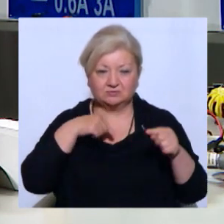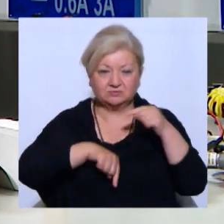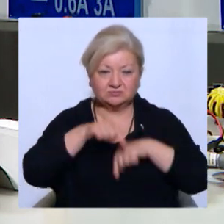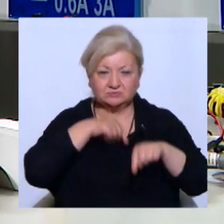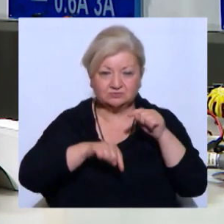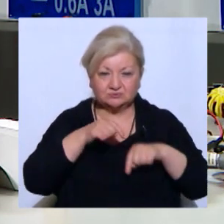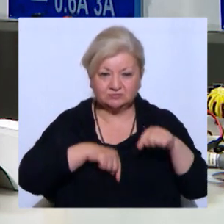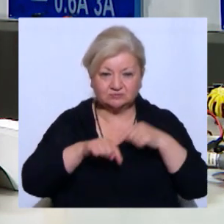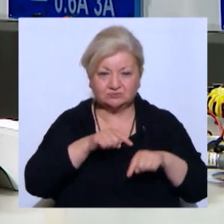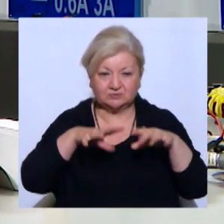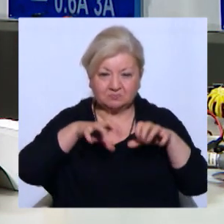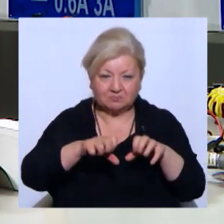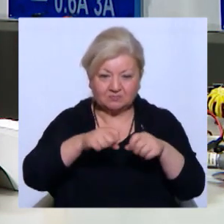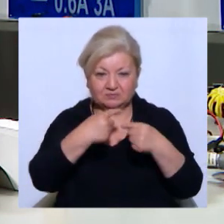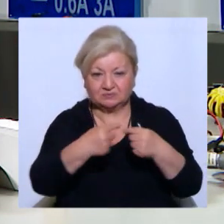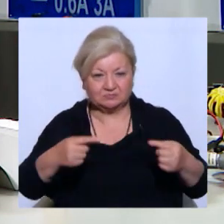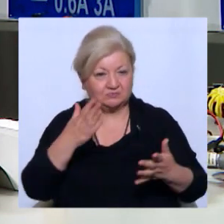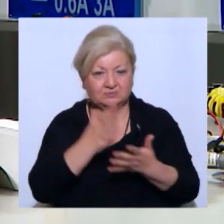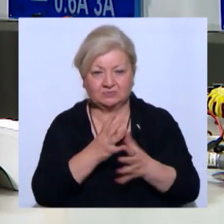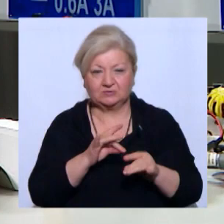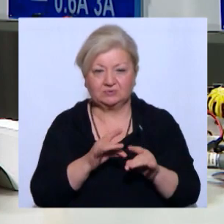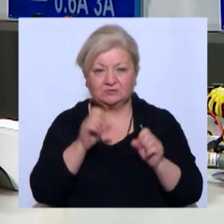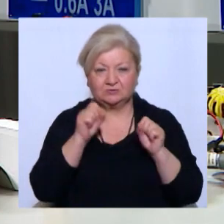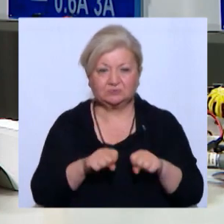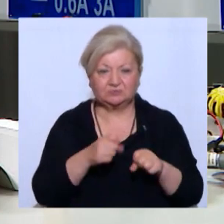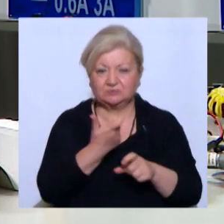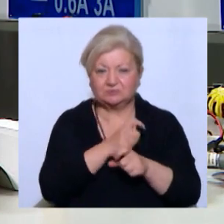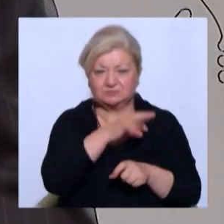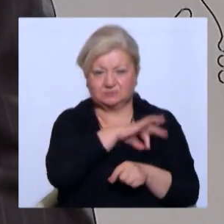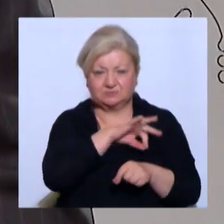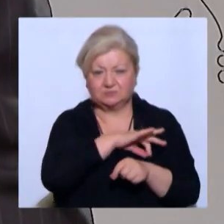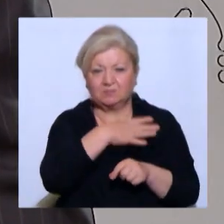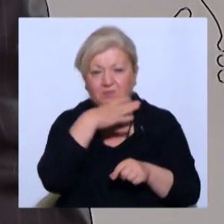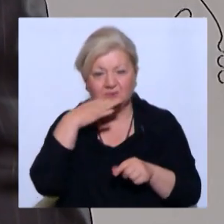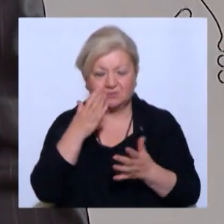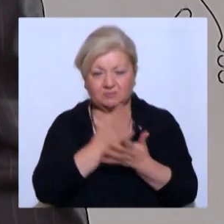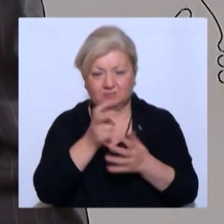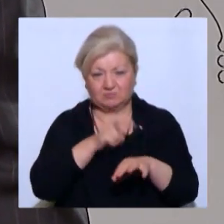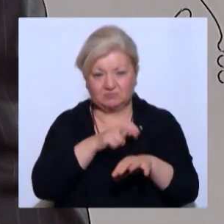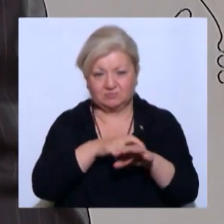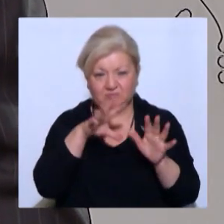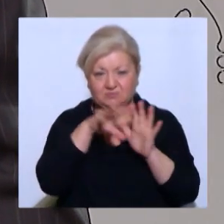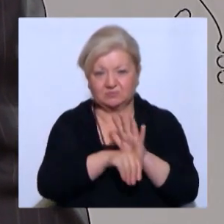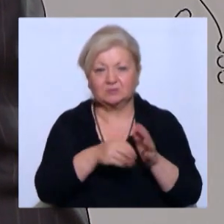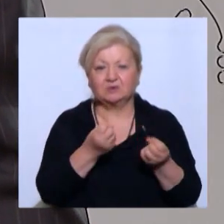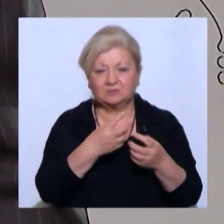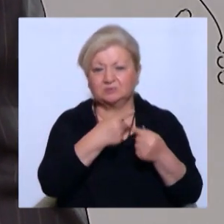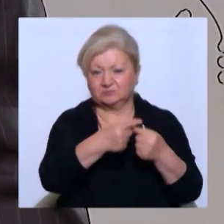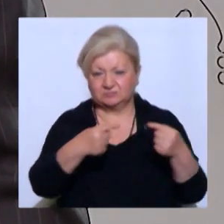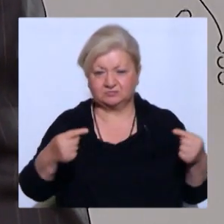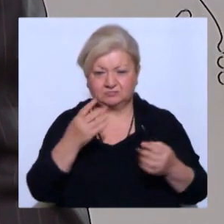მასაჟი, აგრეთვე ის ახდენს გავლენას ნივთიერებათა ცვლაზე და ბევრი სხვა გამოყენება